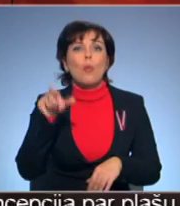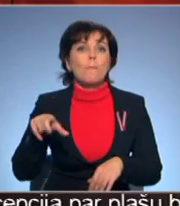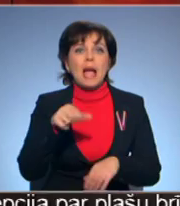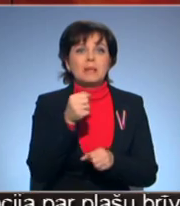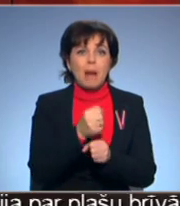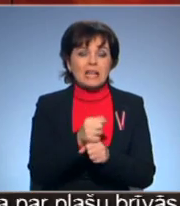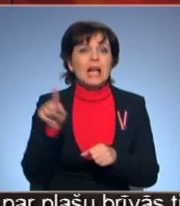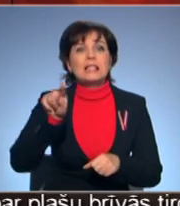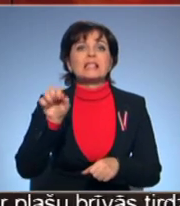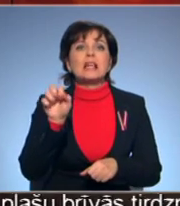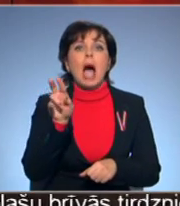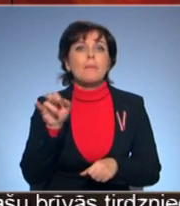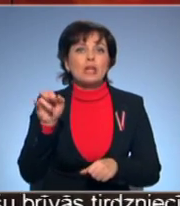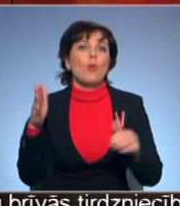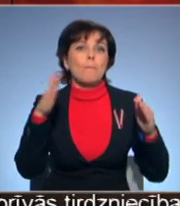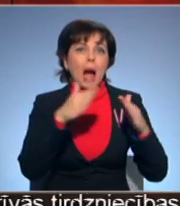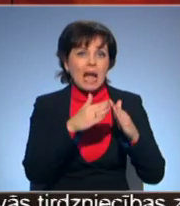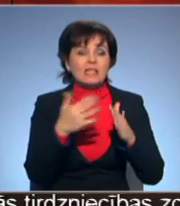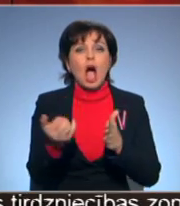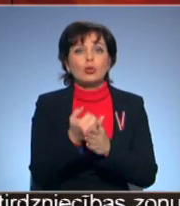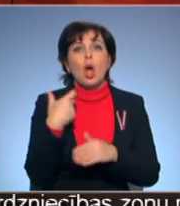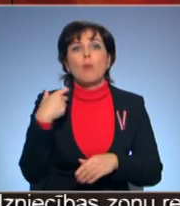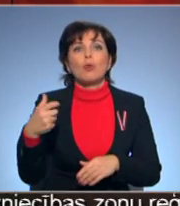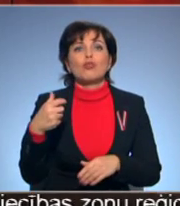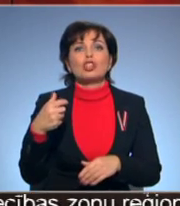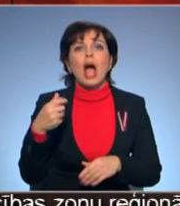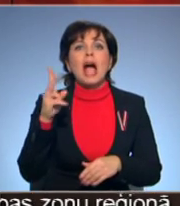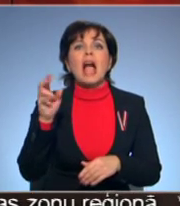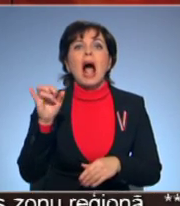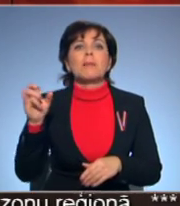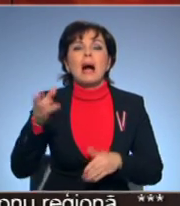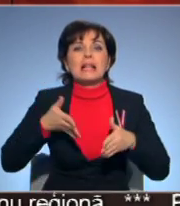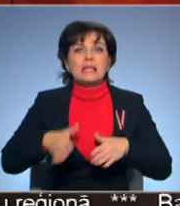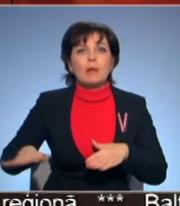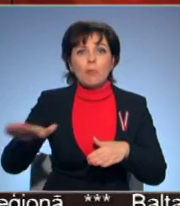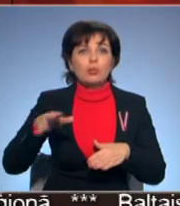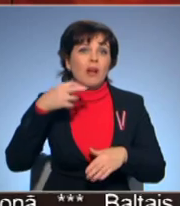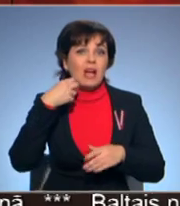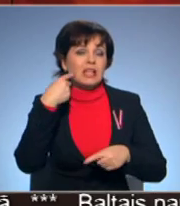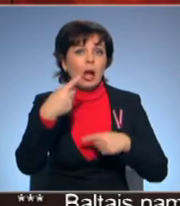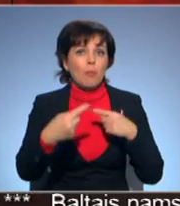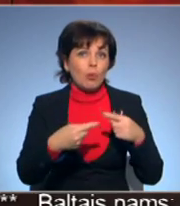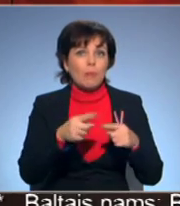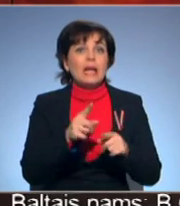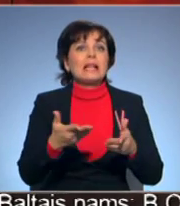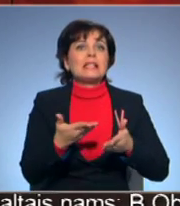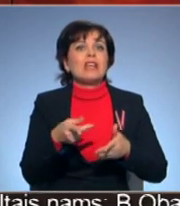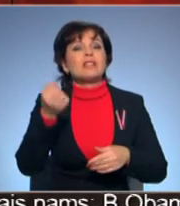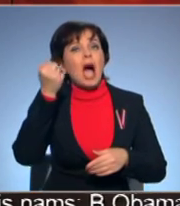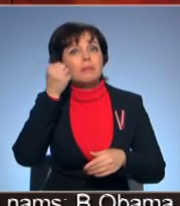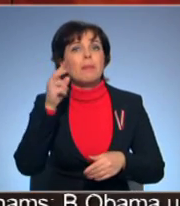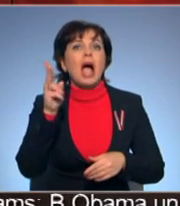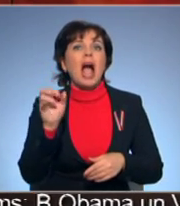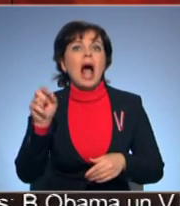Kalpaka dzimtajā pusē, un vecākajā paudzē joprojām dzīves ir atmiņas par Kalpaka dzimtu. Tagad jau cienījamā vecumā Bilinskiem rūp,